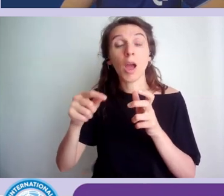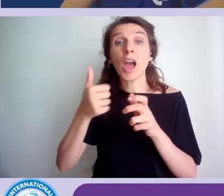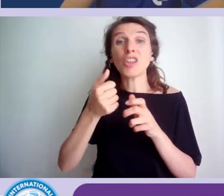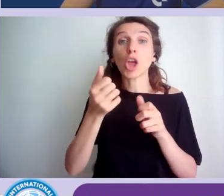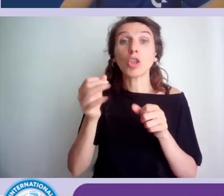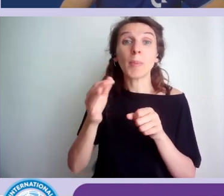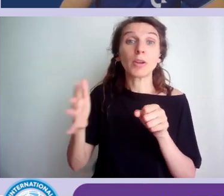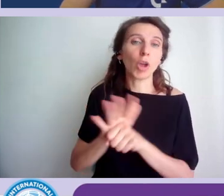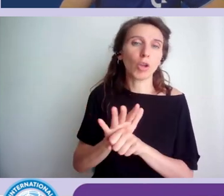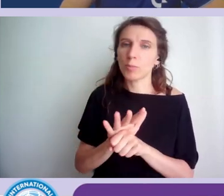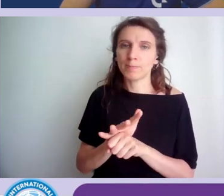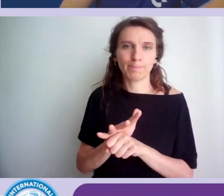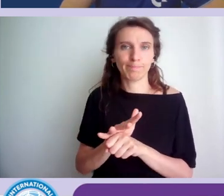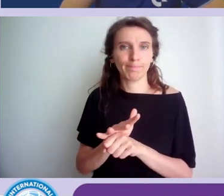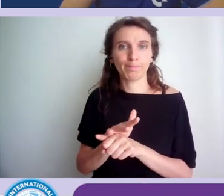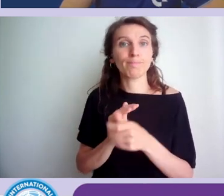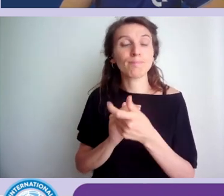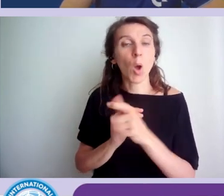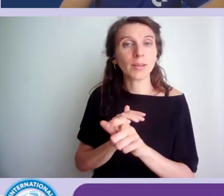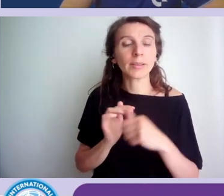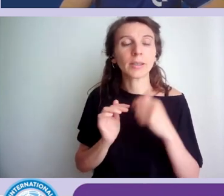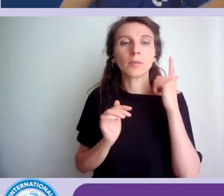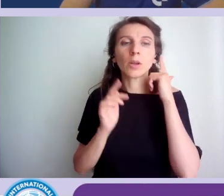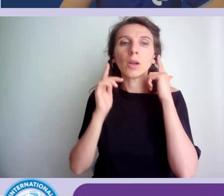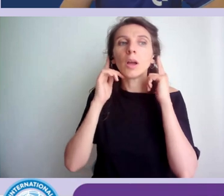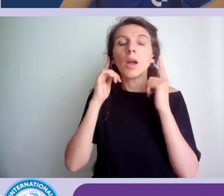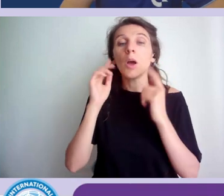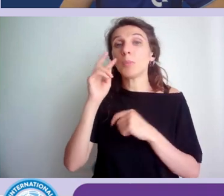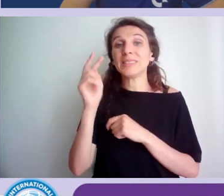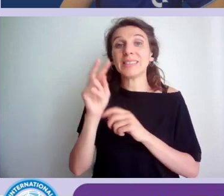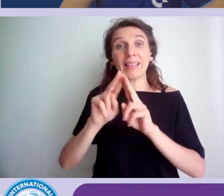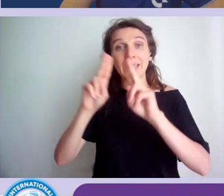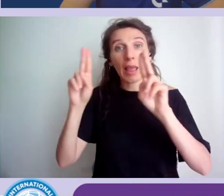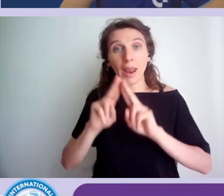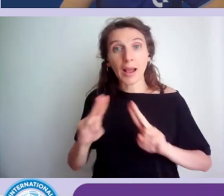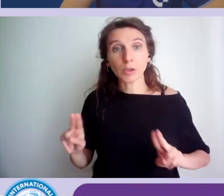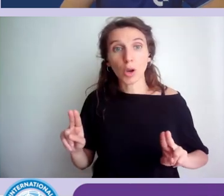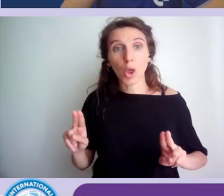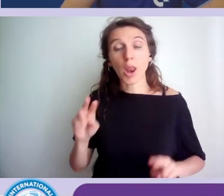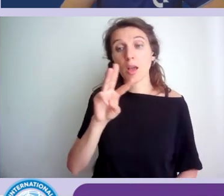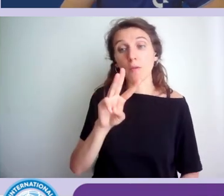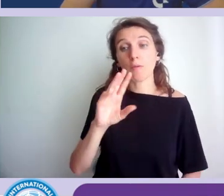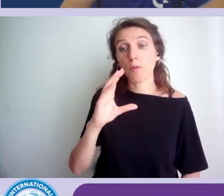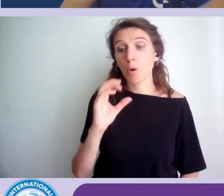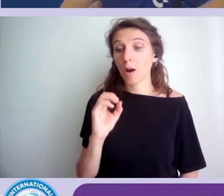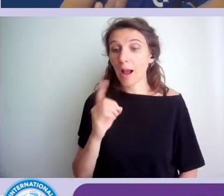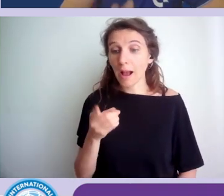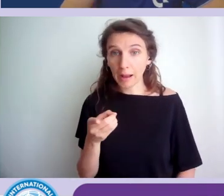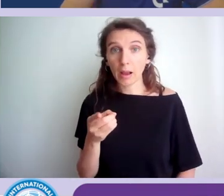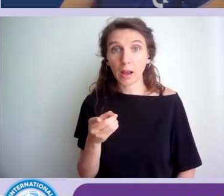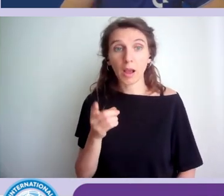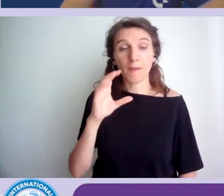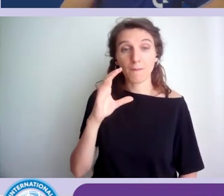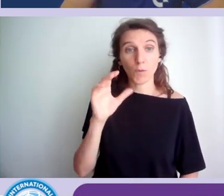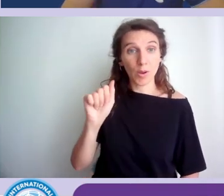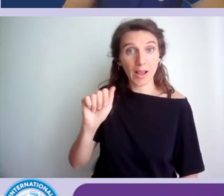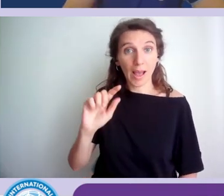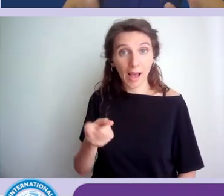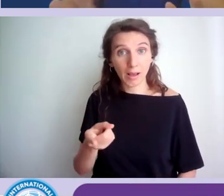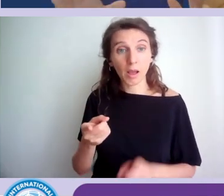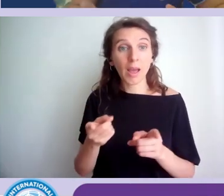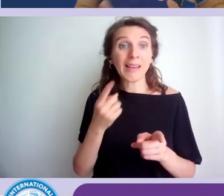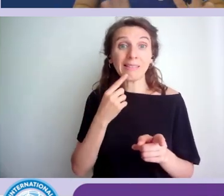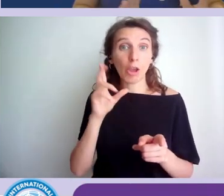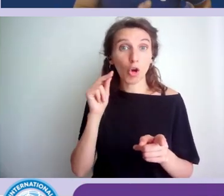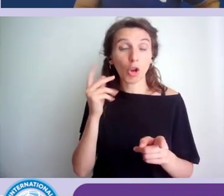100% dei casi perché a livello internazionale le wcag per chi le conosce